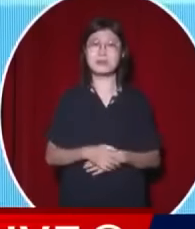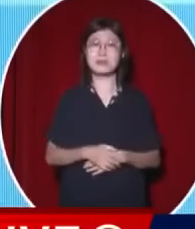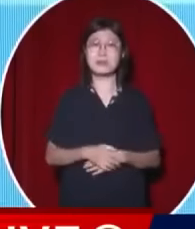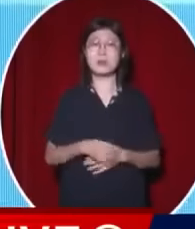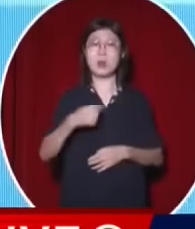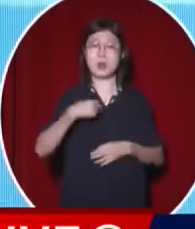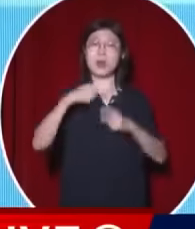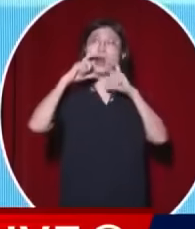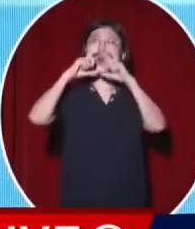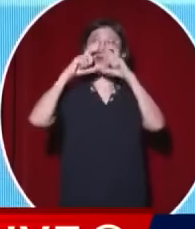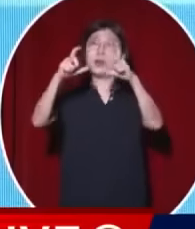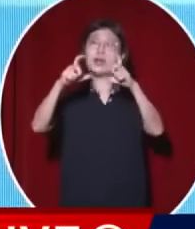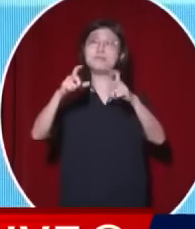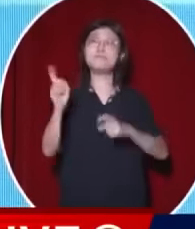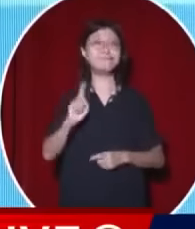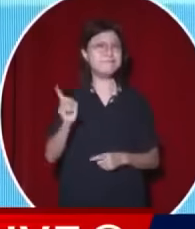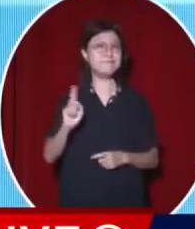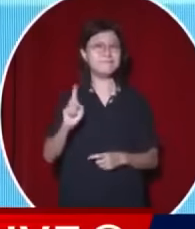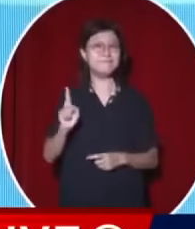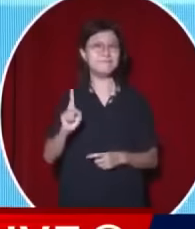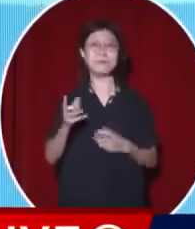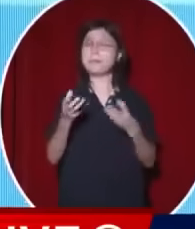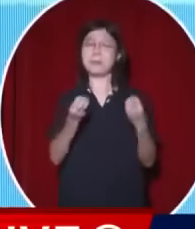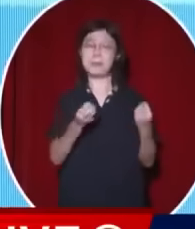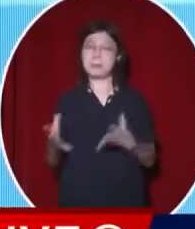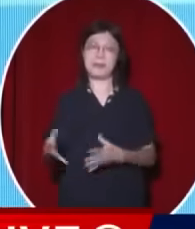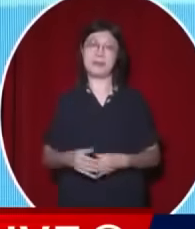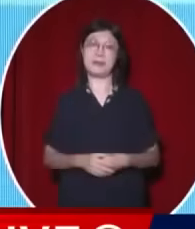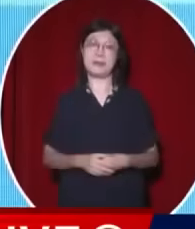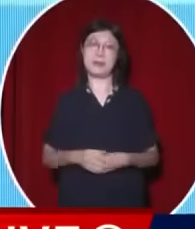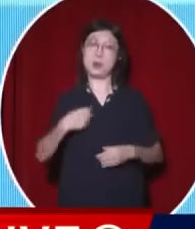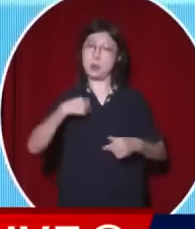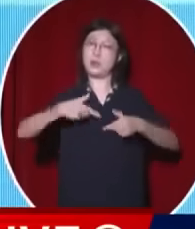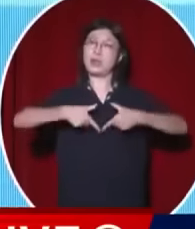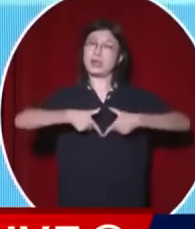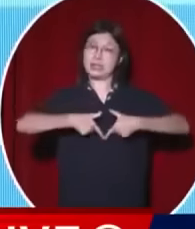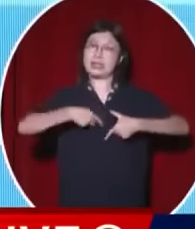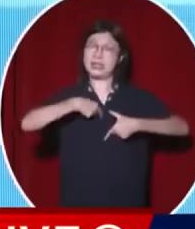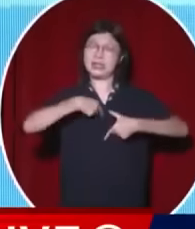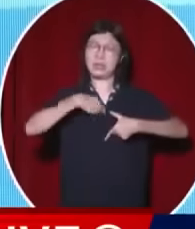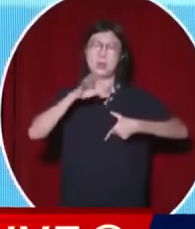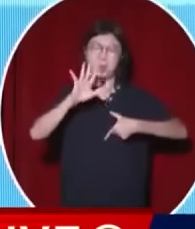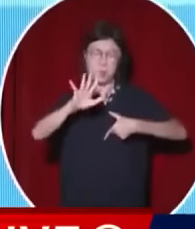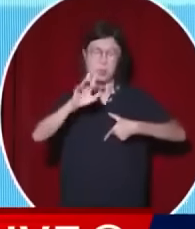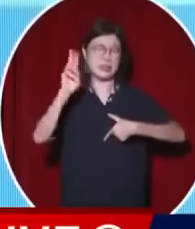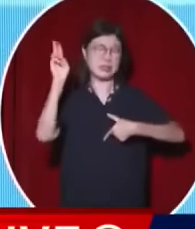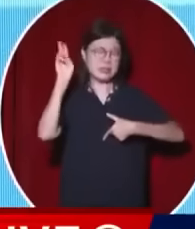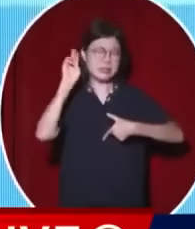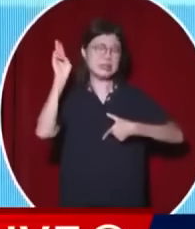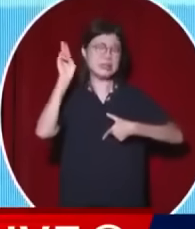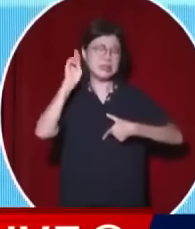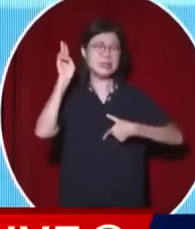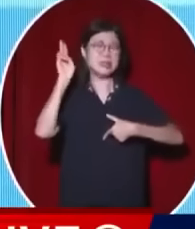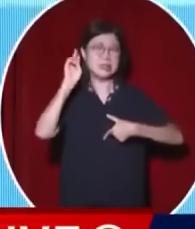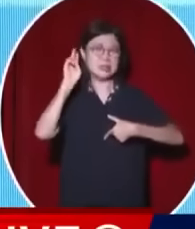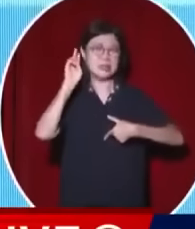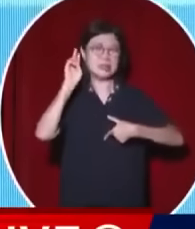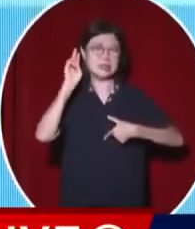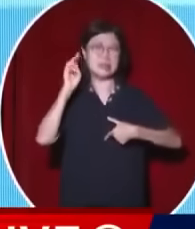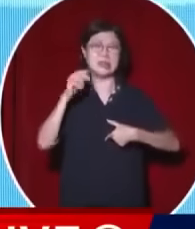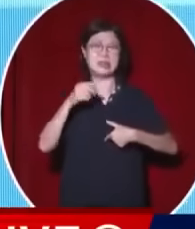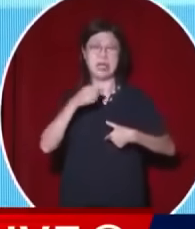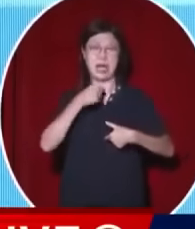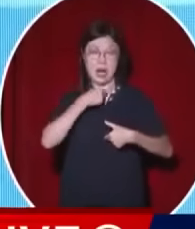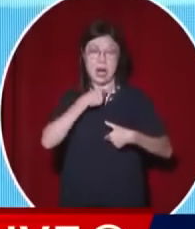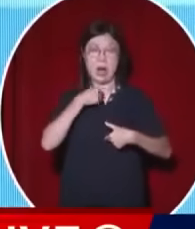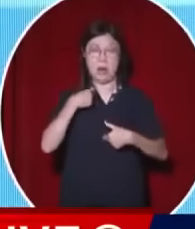我的答案是没办法，我心里面就是有一个声音，君子有